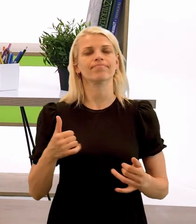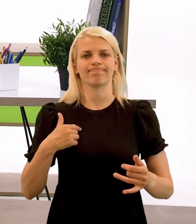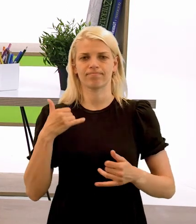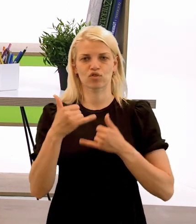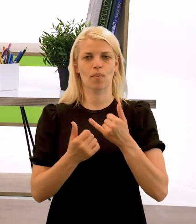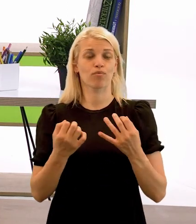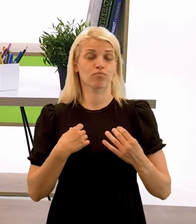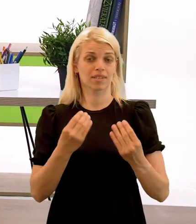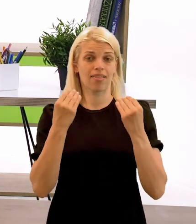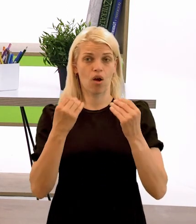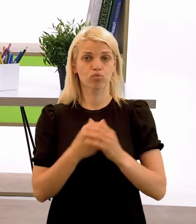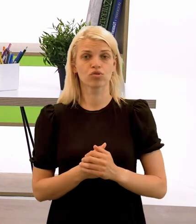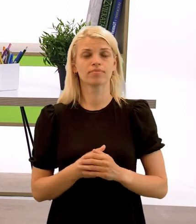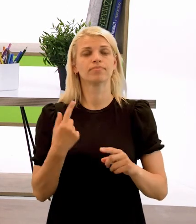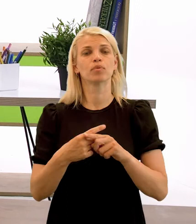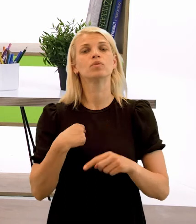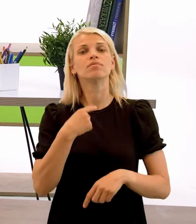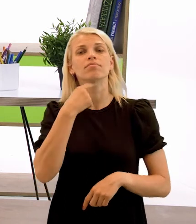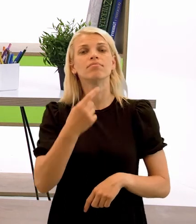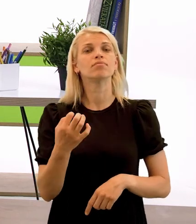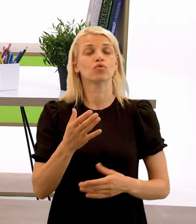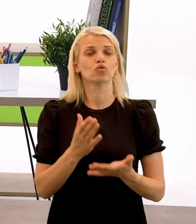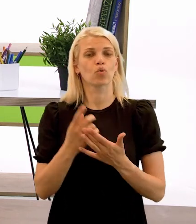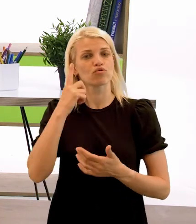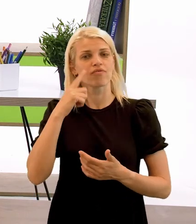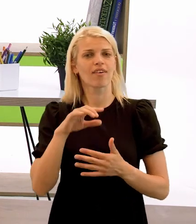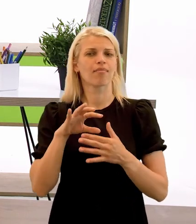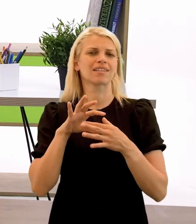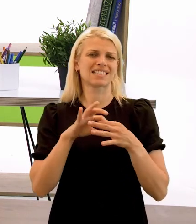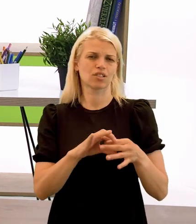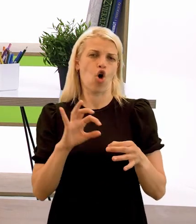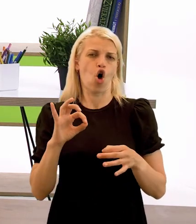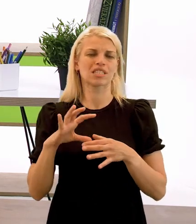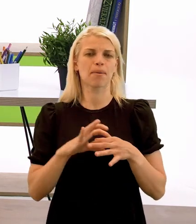a poďme si povedať, čo už vieme teda o spojkách.